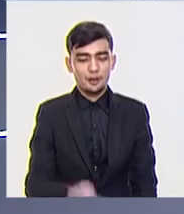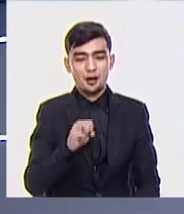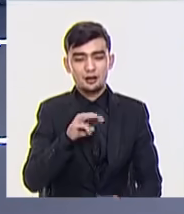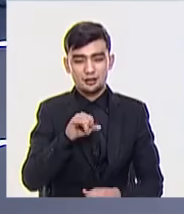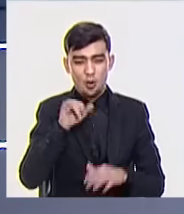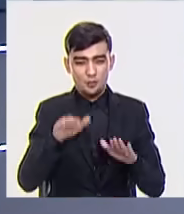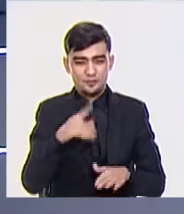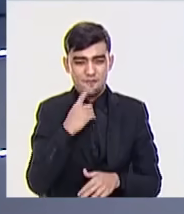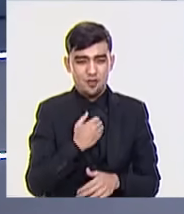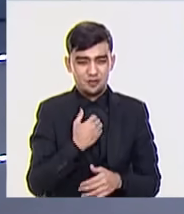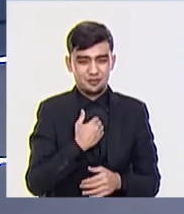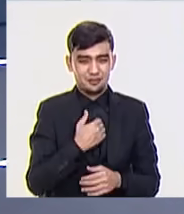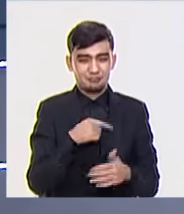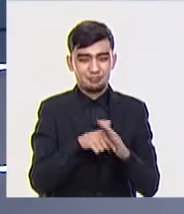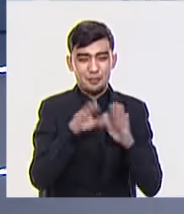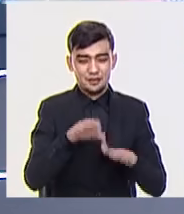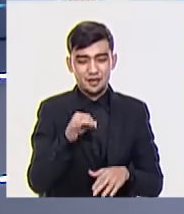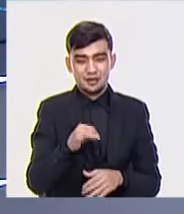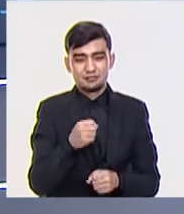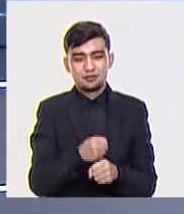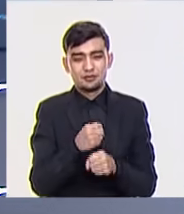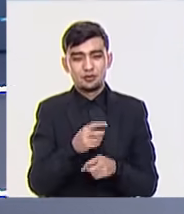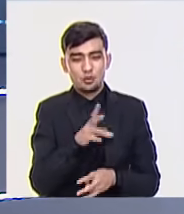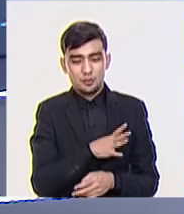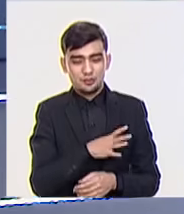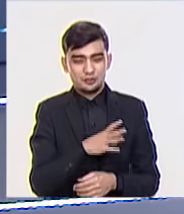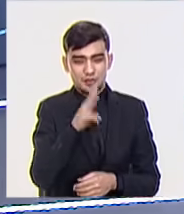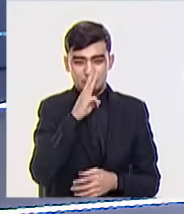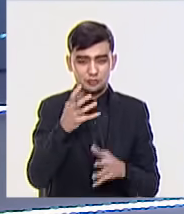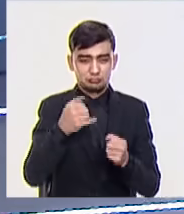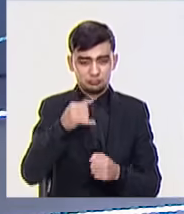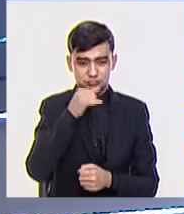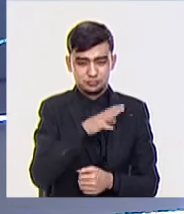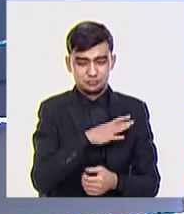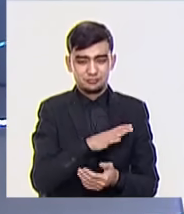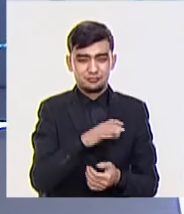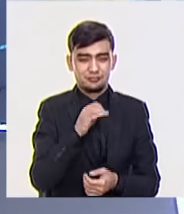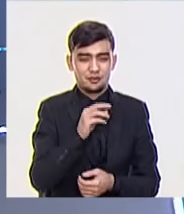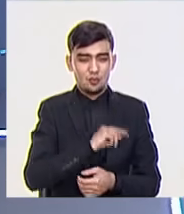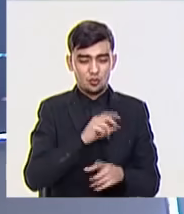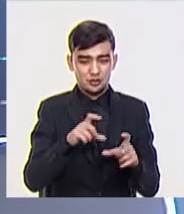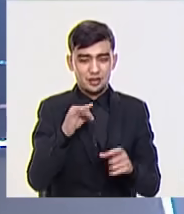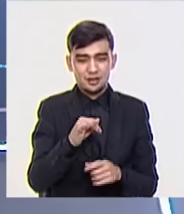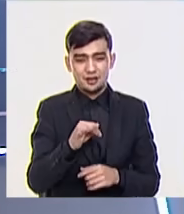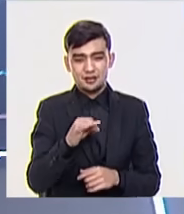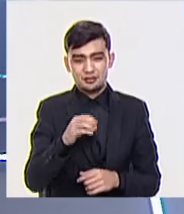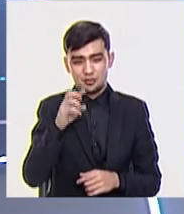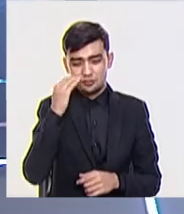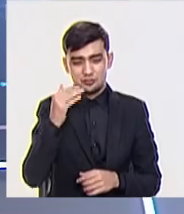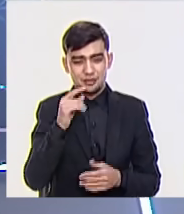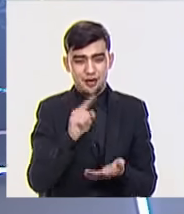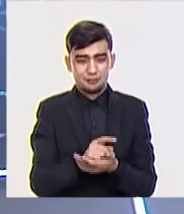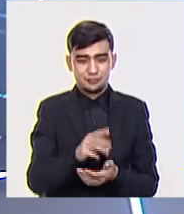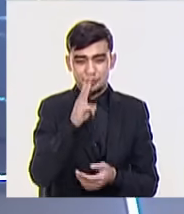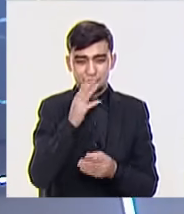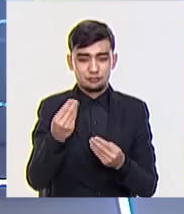Атырауда әскери бөлімдерге шаруашылық қызмет көрсеткен жұмысшылар еңбек ақыларын ала алмай жүр. Оған қоса міндетті әлеуметтік төлемдері жарты жылдан